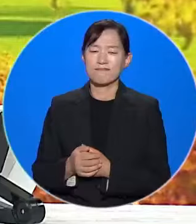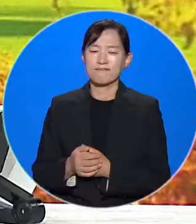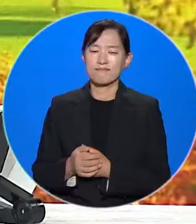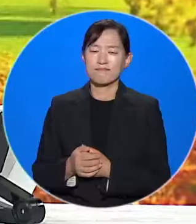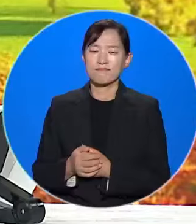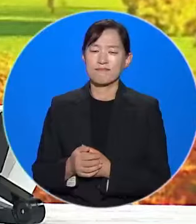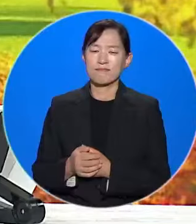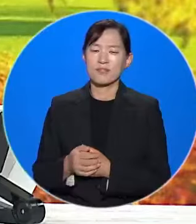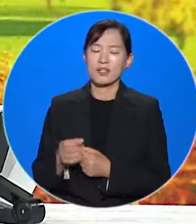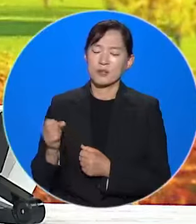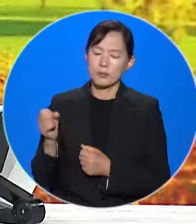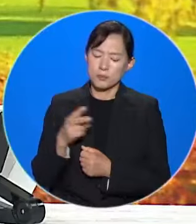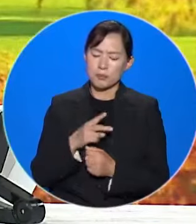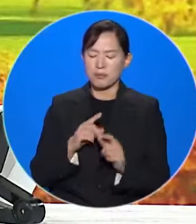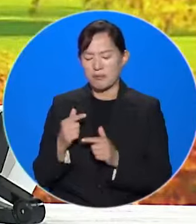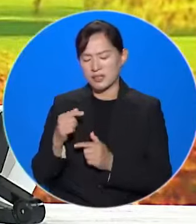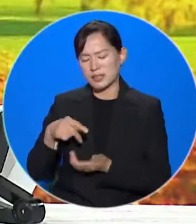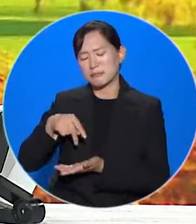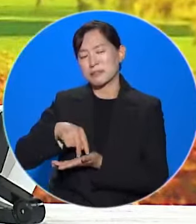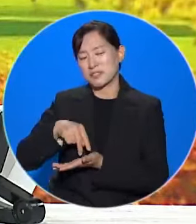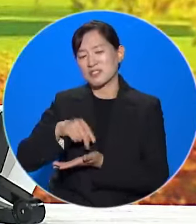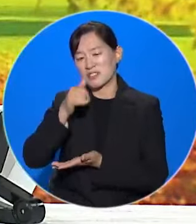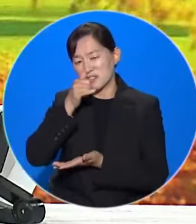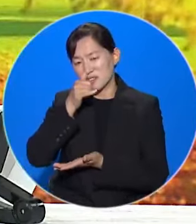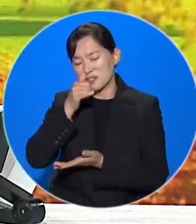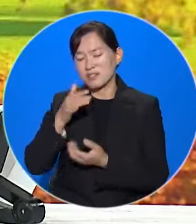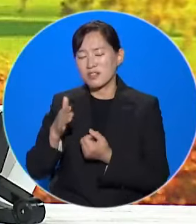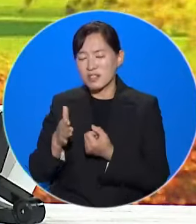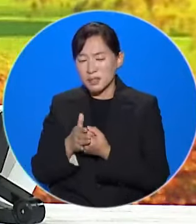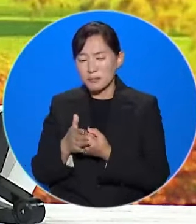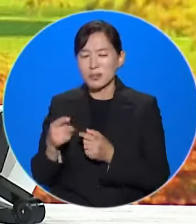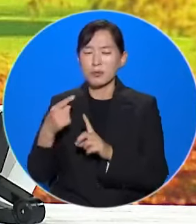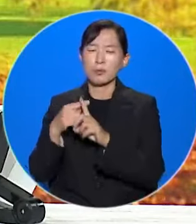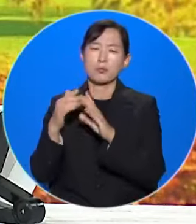거기다가 여러 가지 사정으로 네. 지금